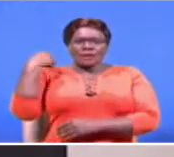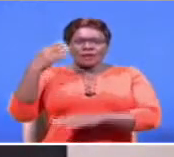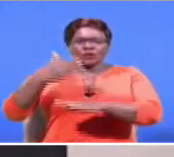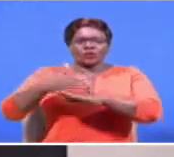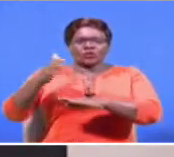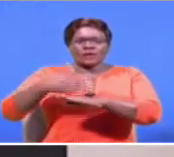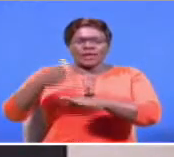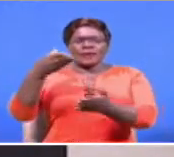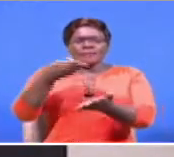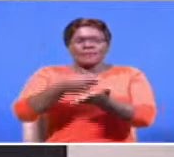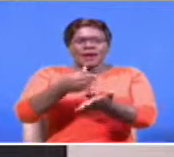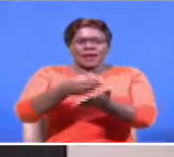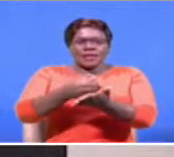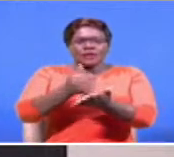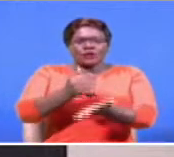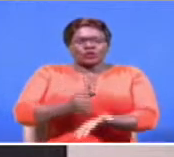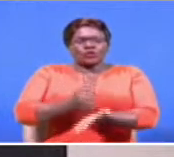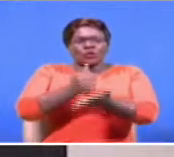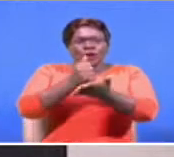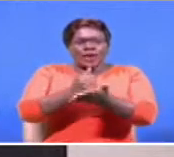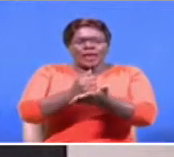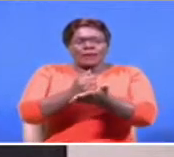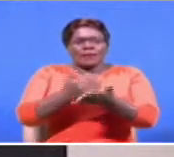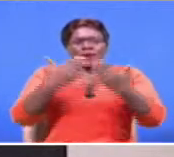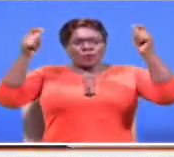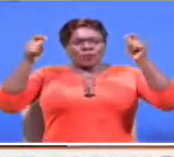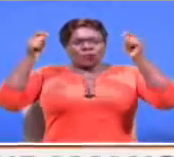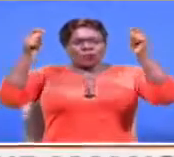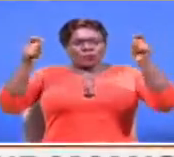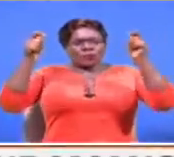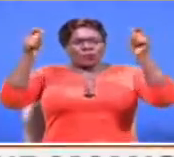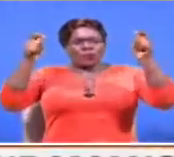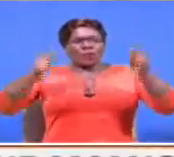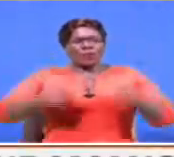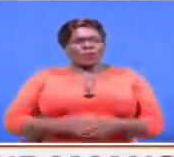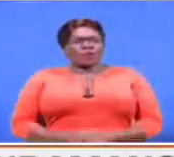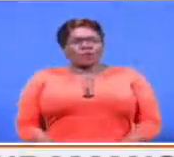kutuma msaada ambao utawafikia wahanga wa maandamano.